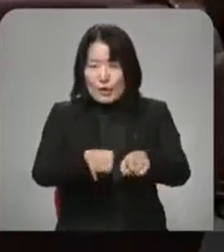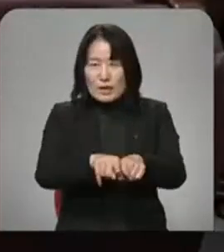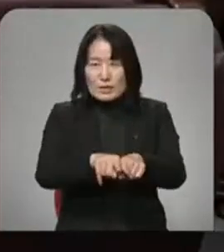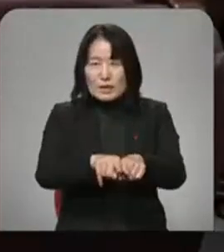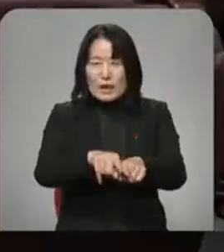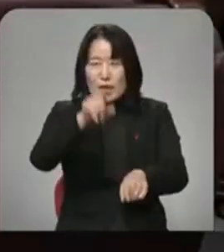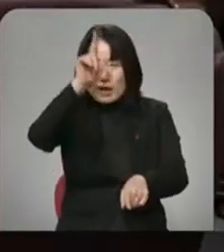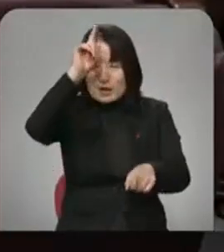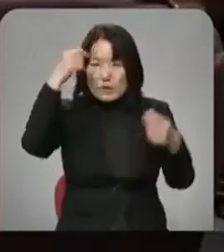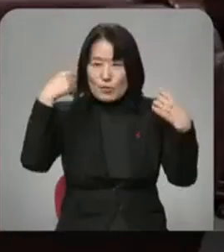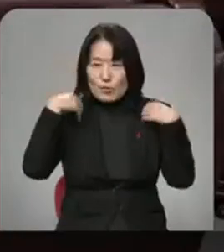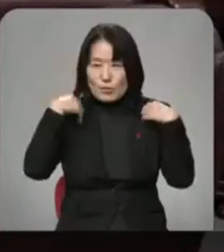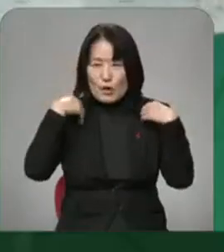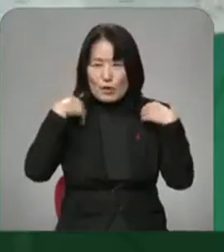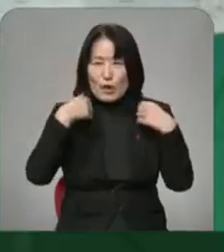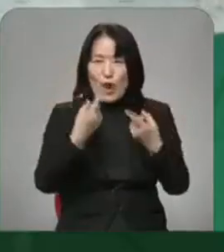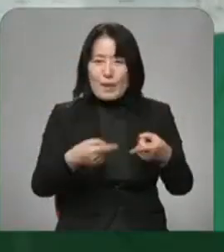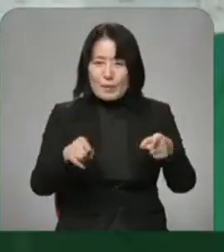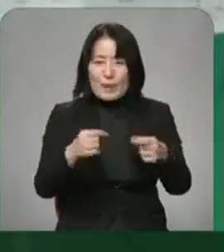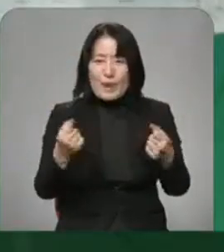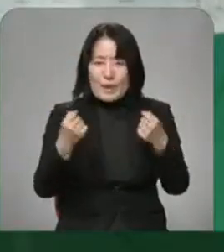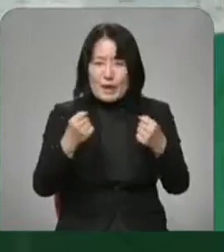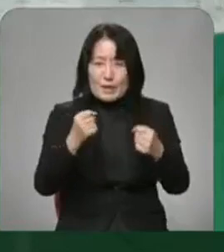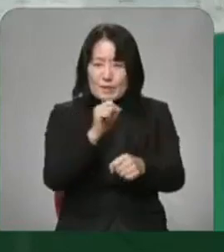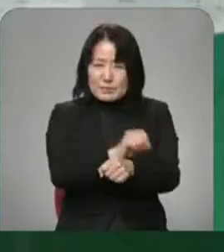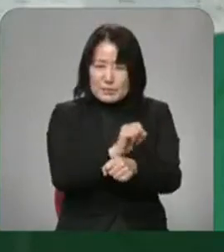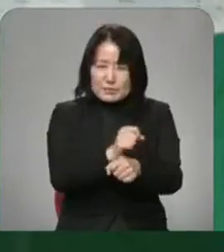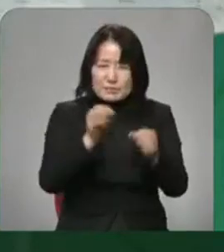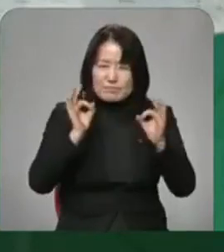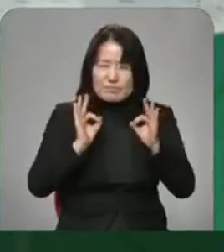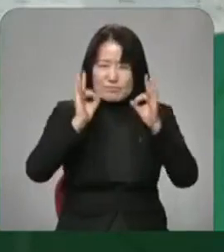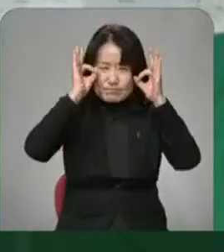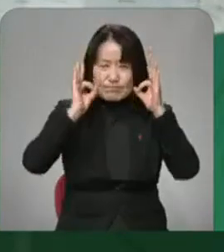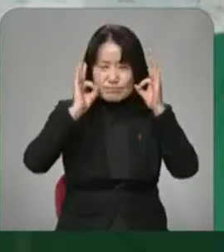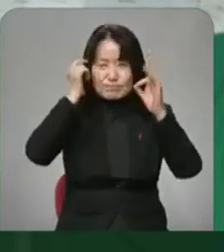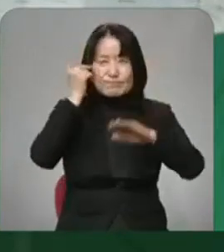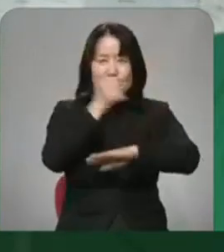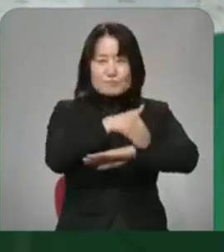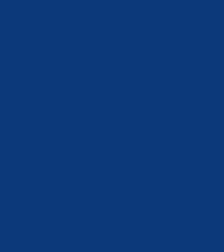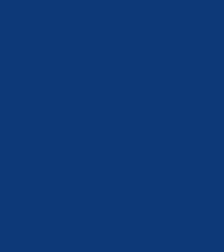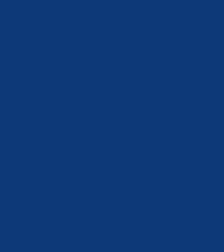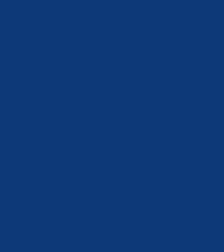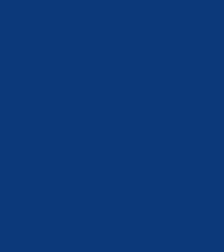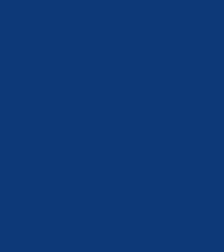협의하는 등 행정력을 집중할 방침입니다. KBS 뉴스 조윤주입니다.